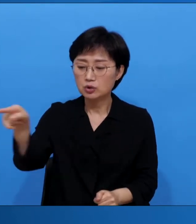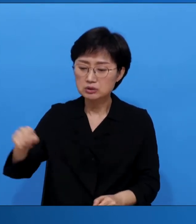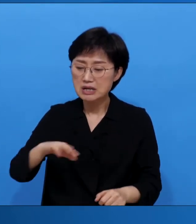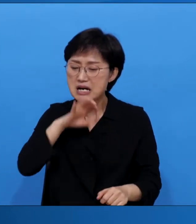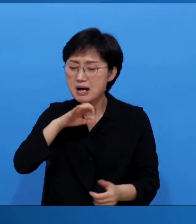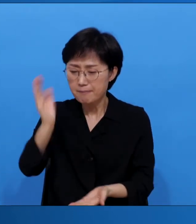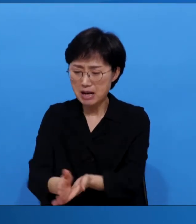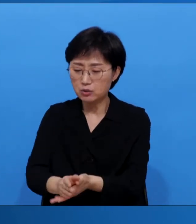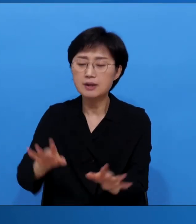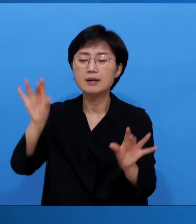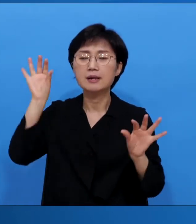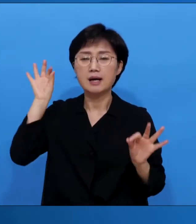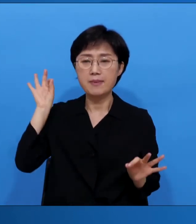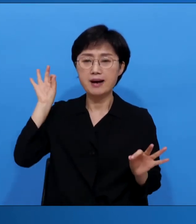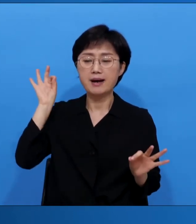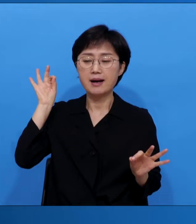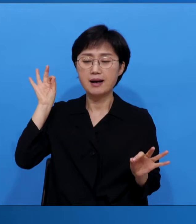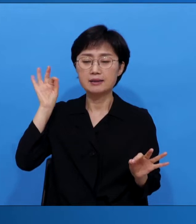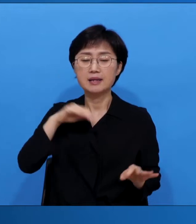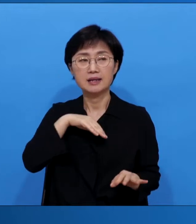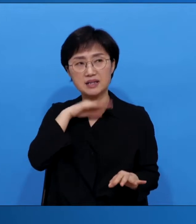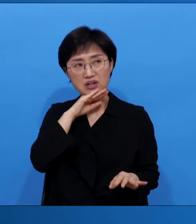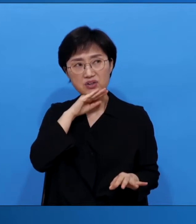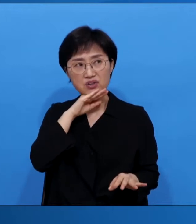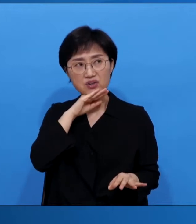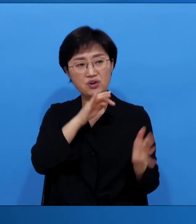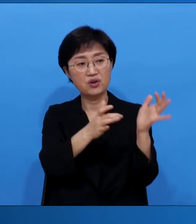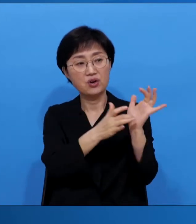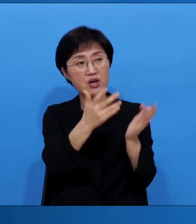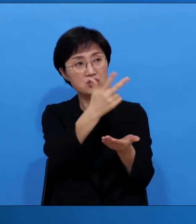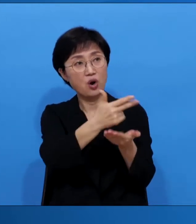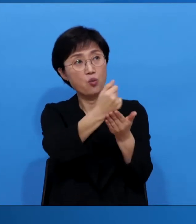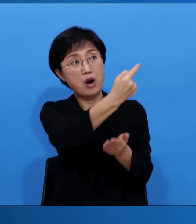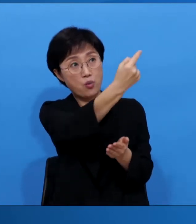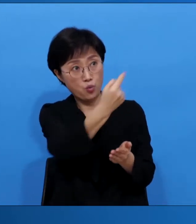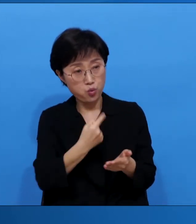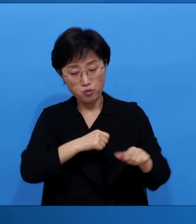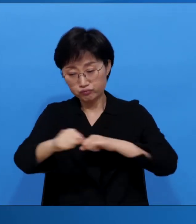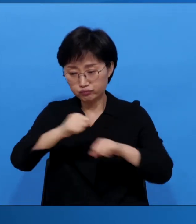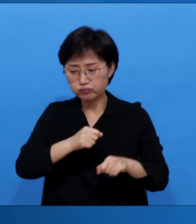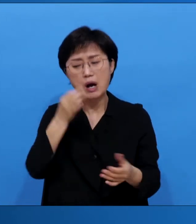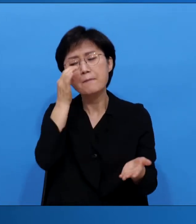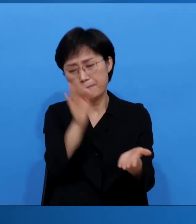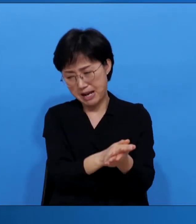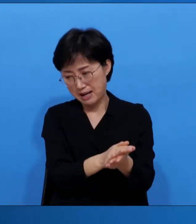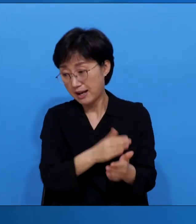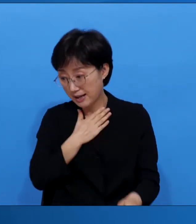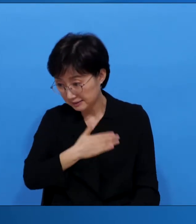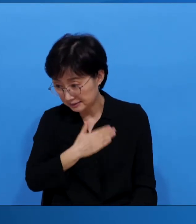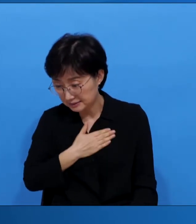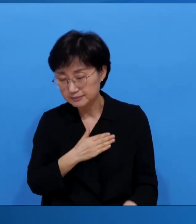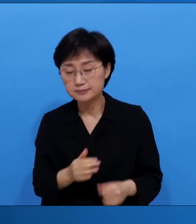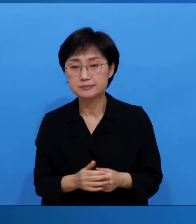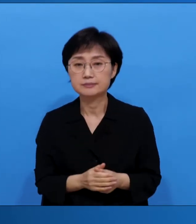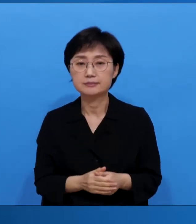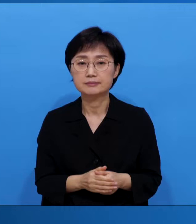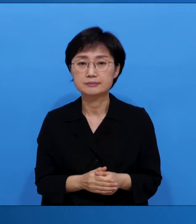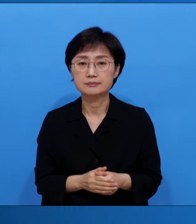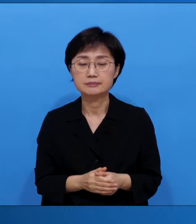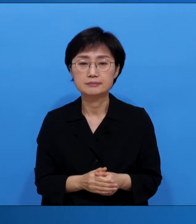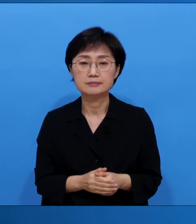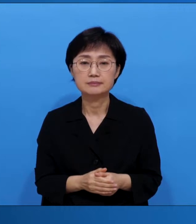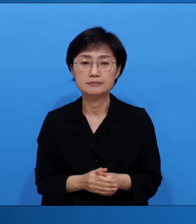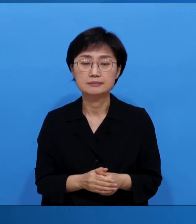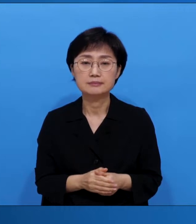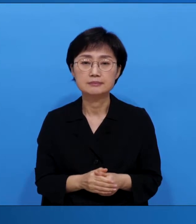서서 여호와께서 행하시는 구원을 보라. Stand still and see the deliverance the Lord shall bring to you today. 왜 그런 줄 아십니까?